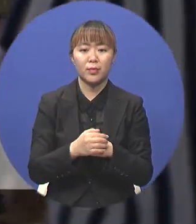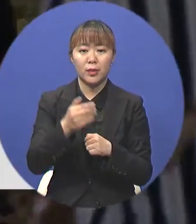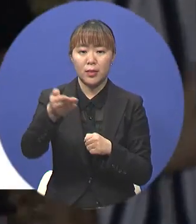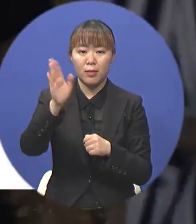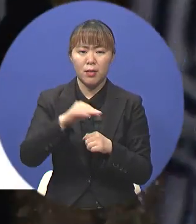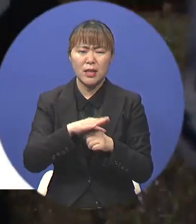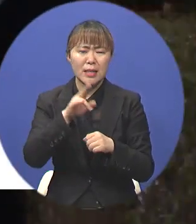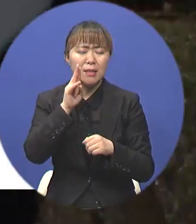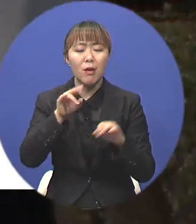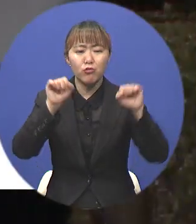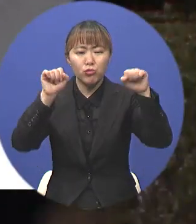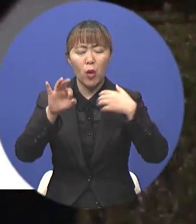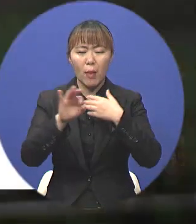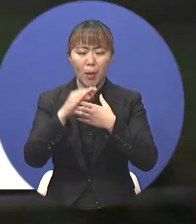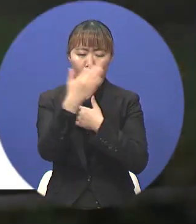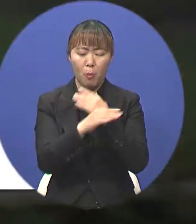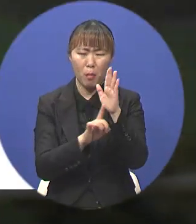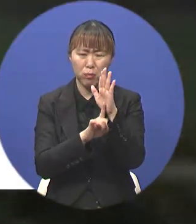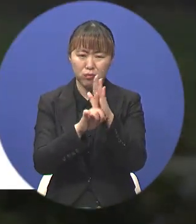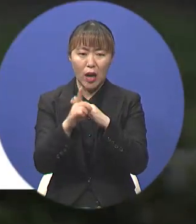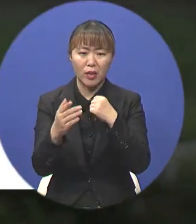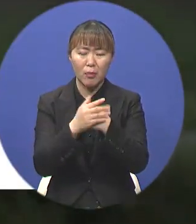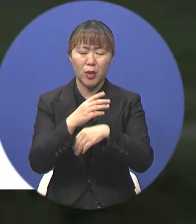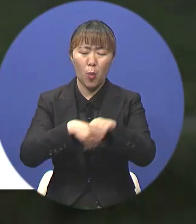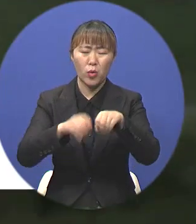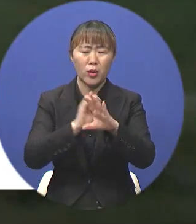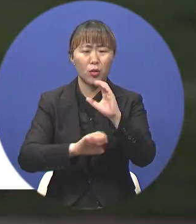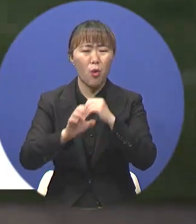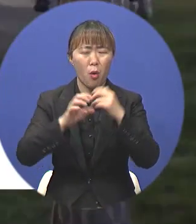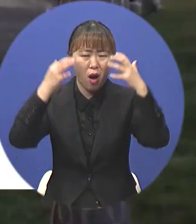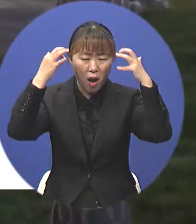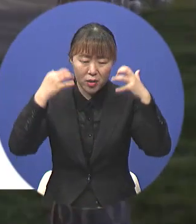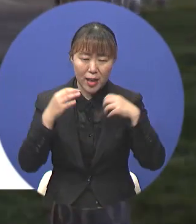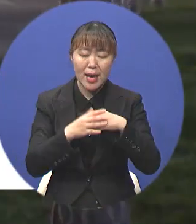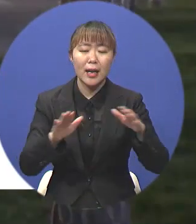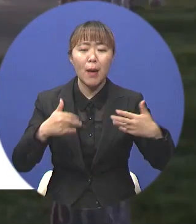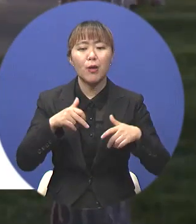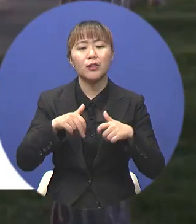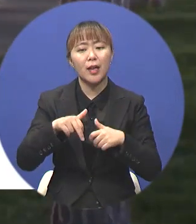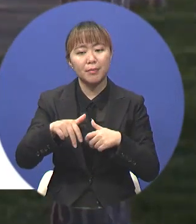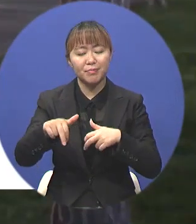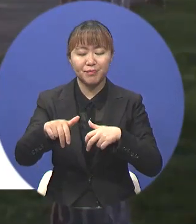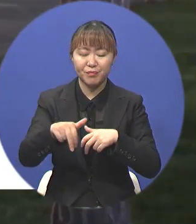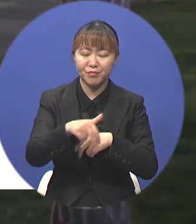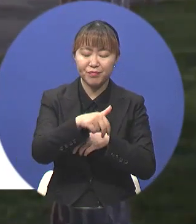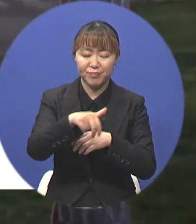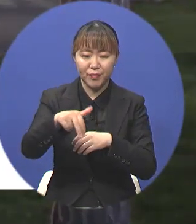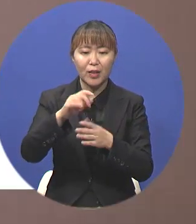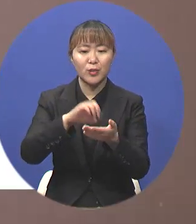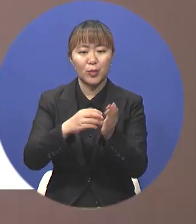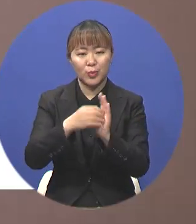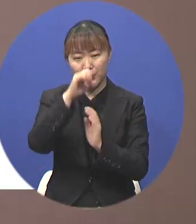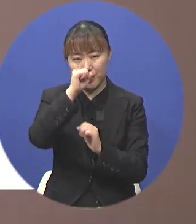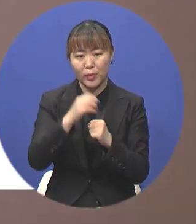다만 격렬한 운동을 하면 체온이 올라가 오히려 더 덥기 때문에 가벼운 산책 정도가 좋습니다.